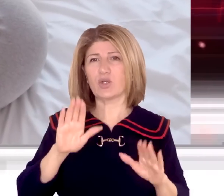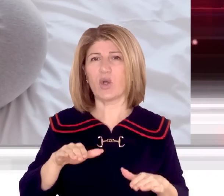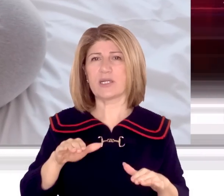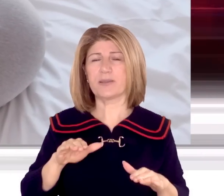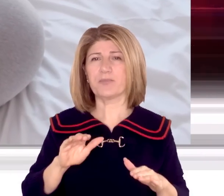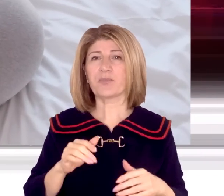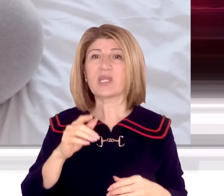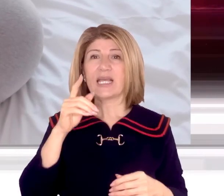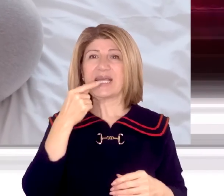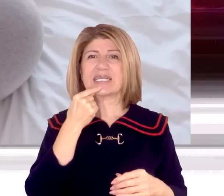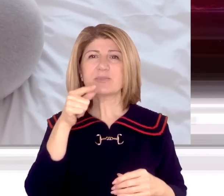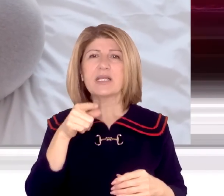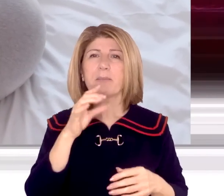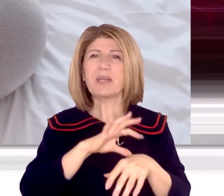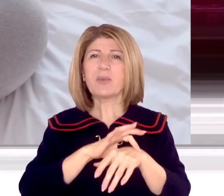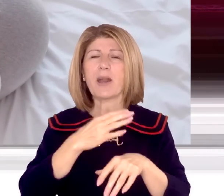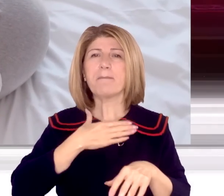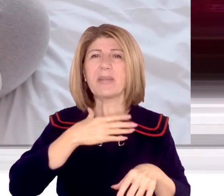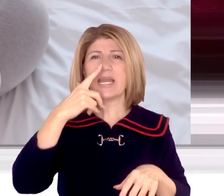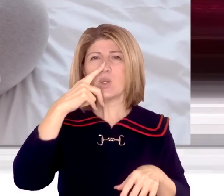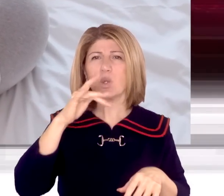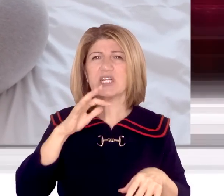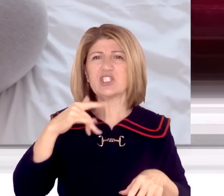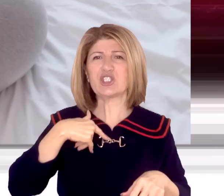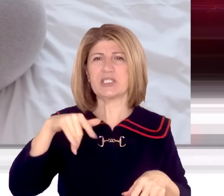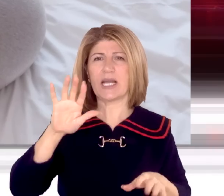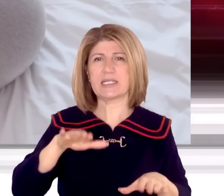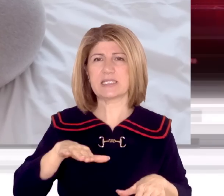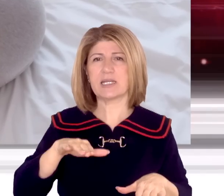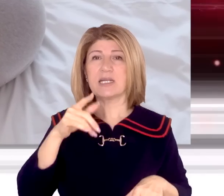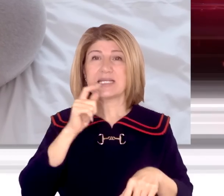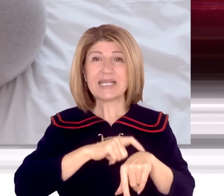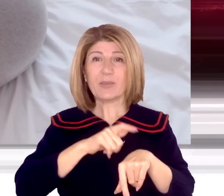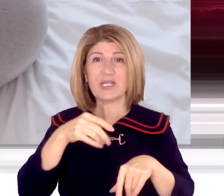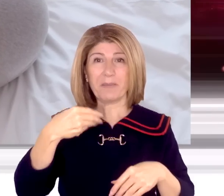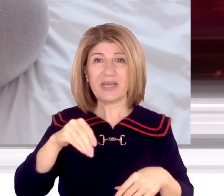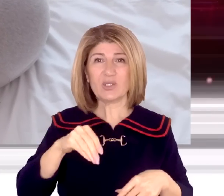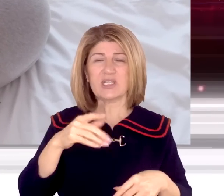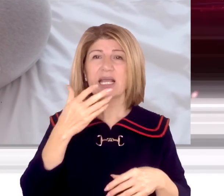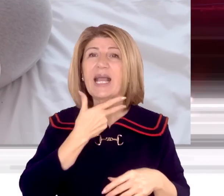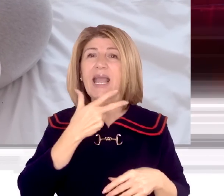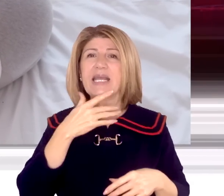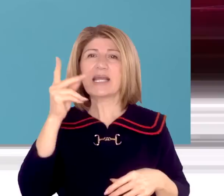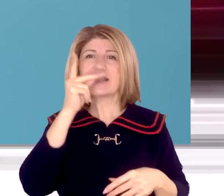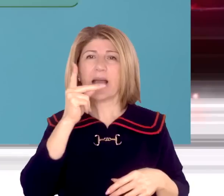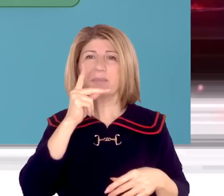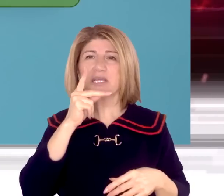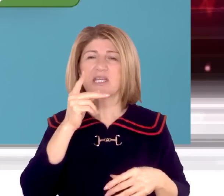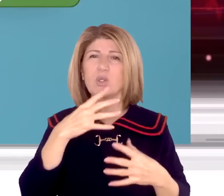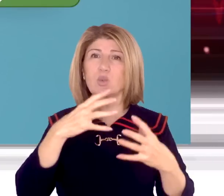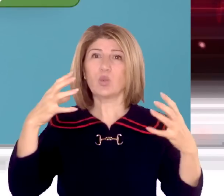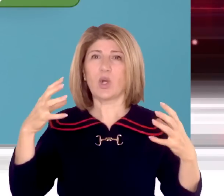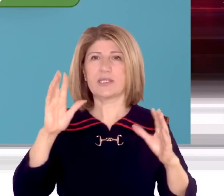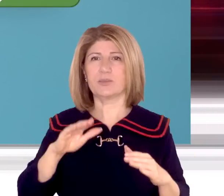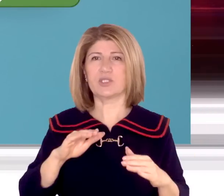خونریزی سنگین پریود یا قاعدگی رو تجربه میکنن. اسم این بیماری هست منوریژیا یا منوراژی و زمانیه که پریود به طور